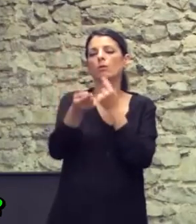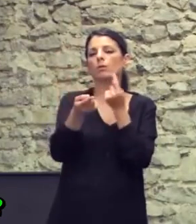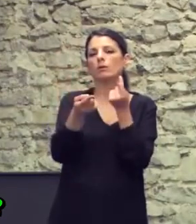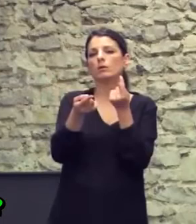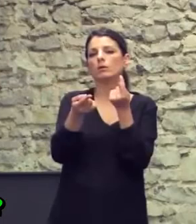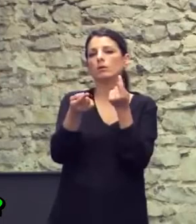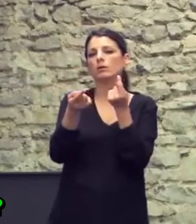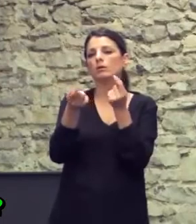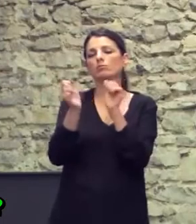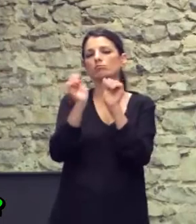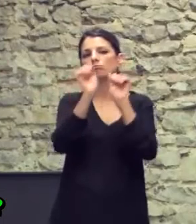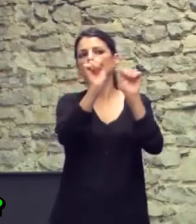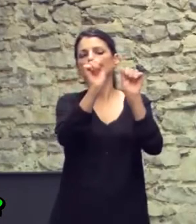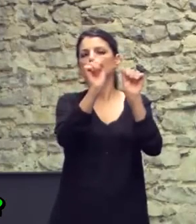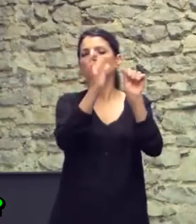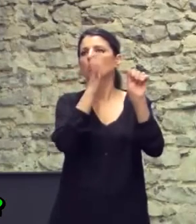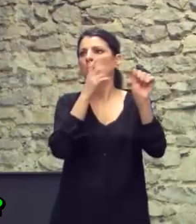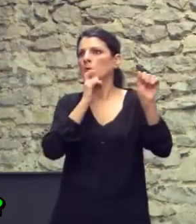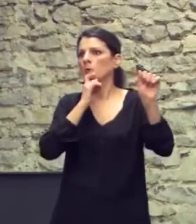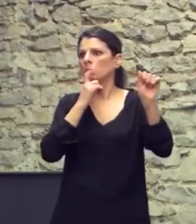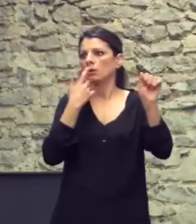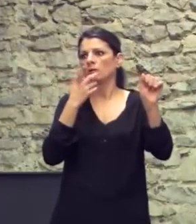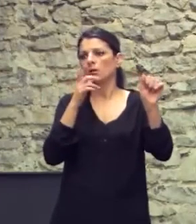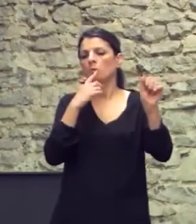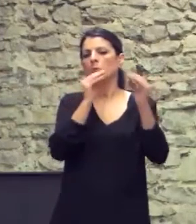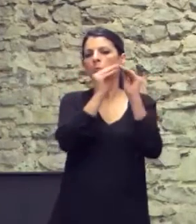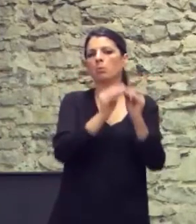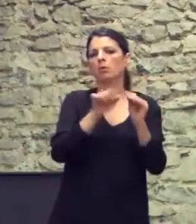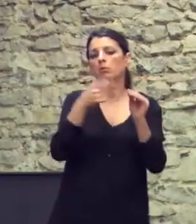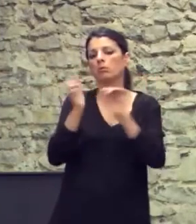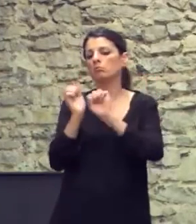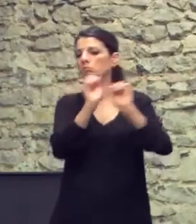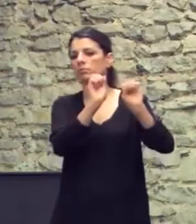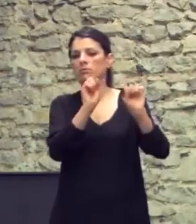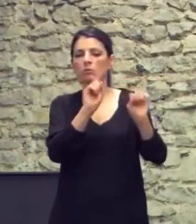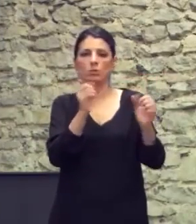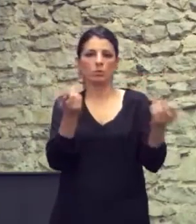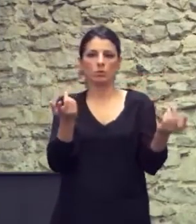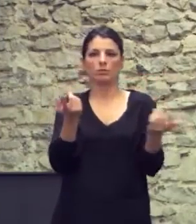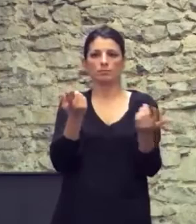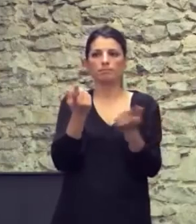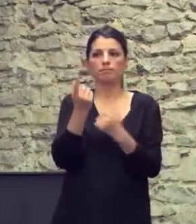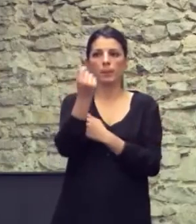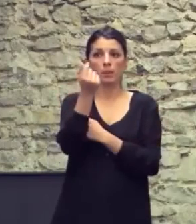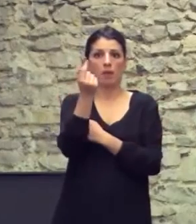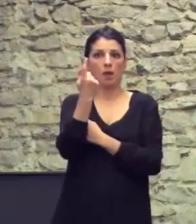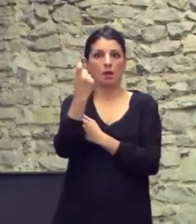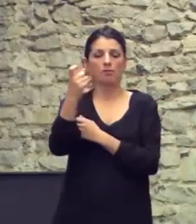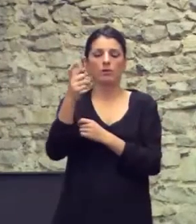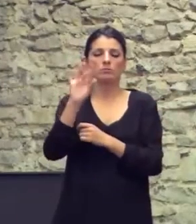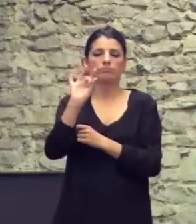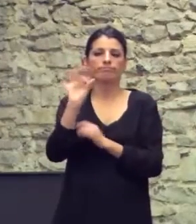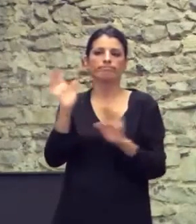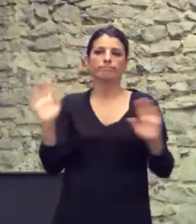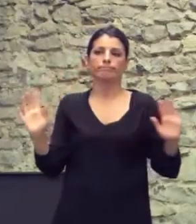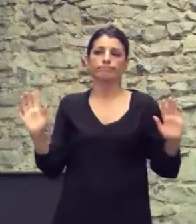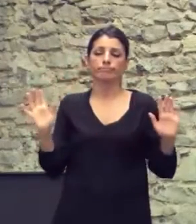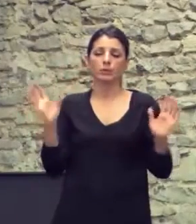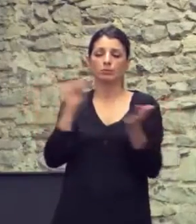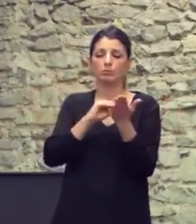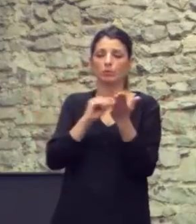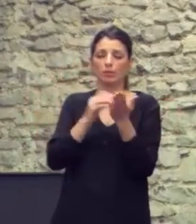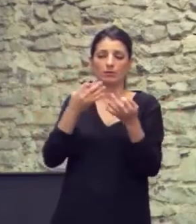ezin diogu ezeri eutxi dena delako oso komplikatua horretan, ez? Dirua behar dugula bai, askotan seguraskik ejatuko gara